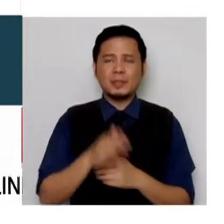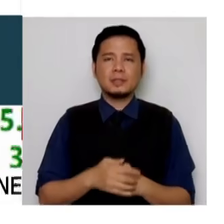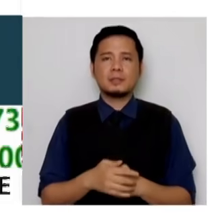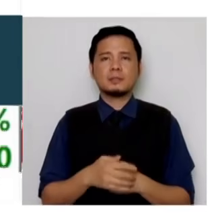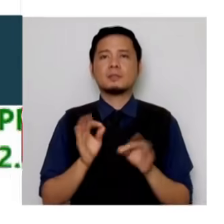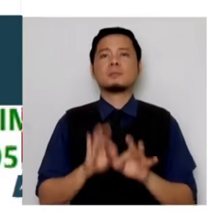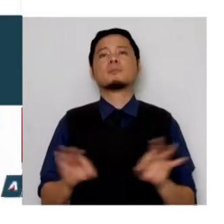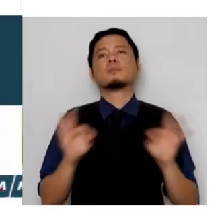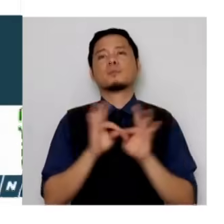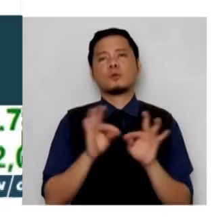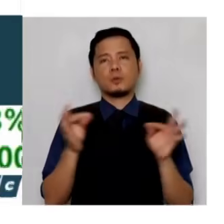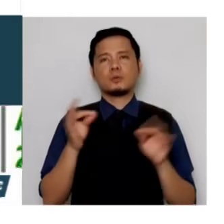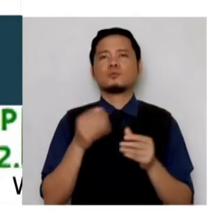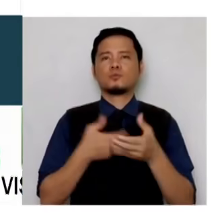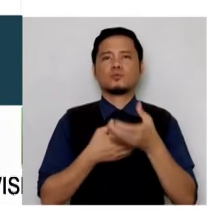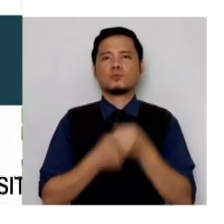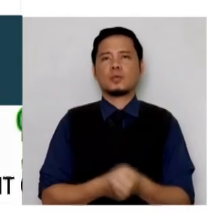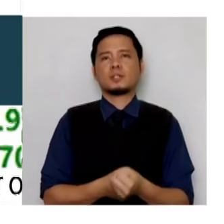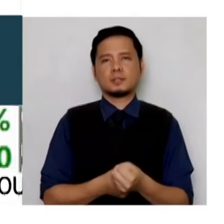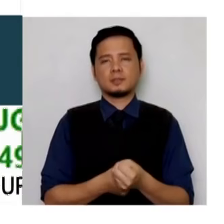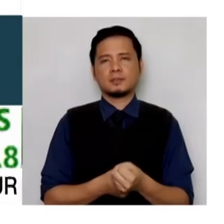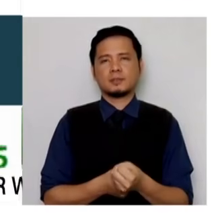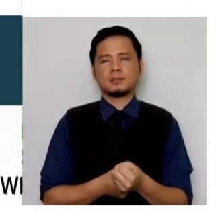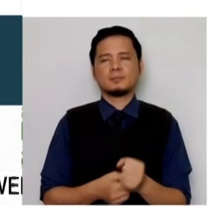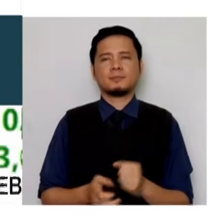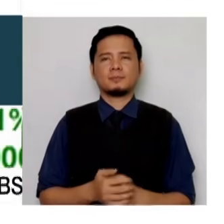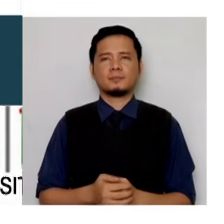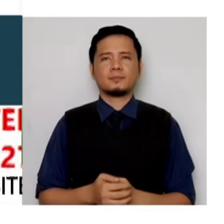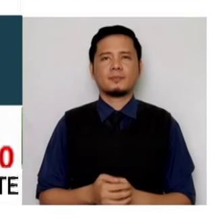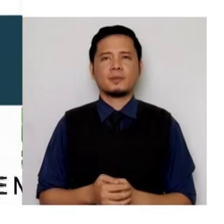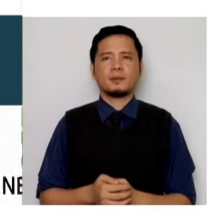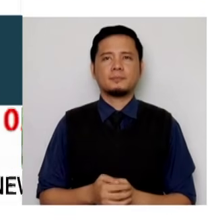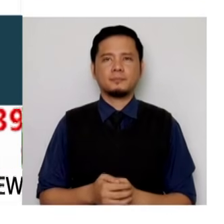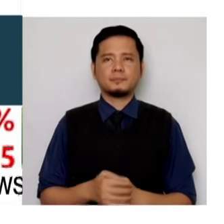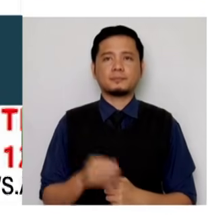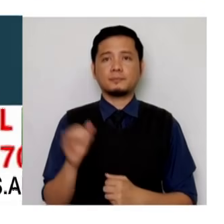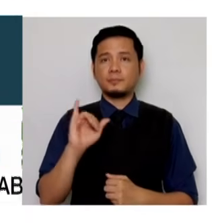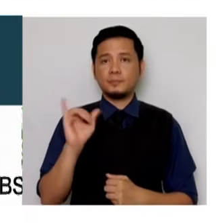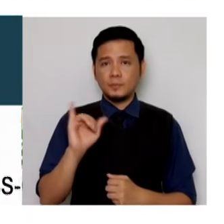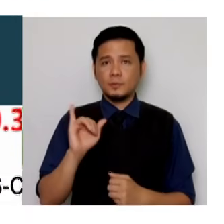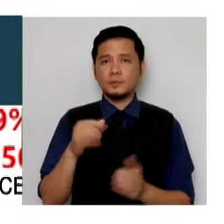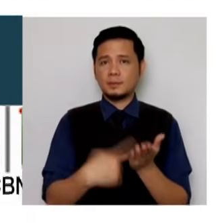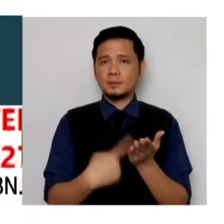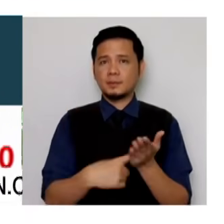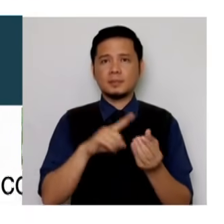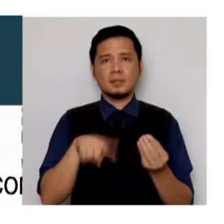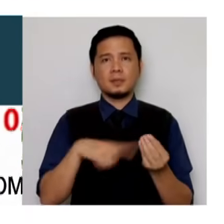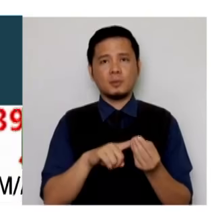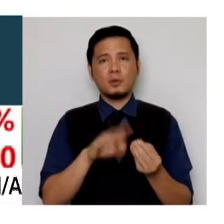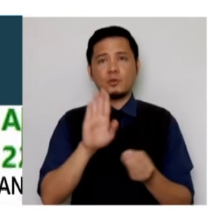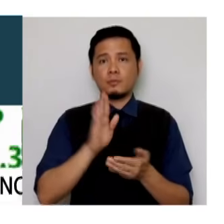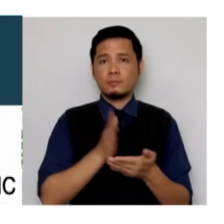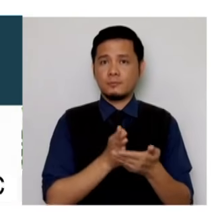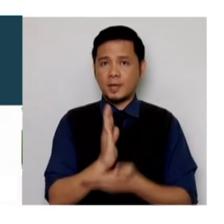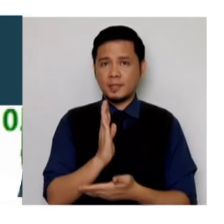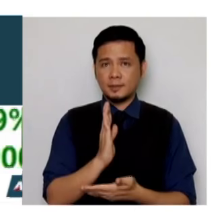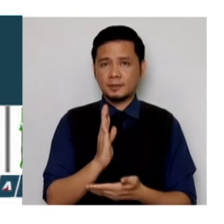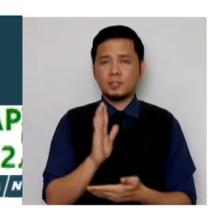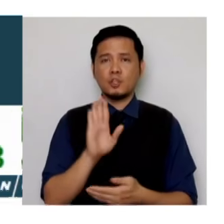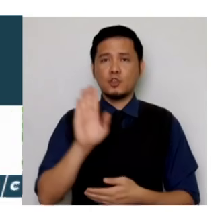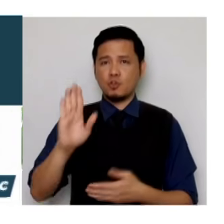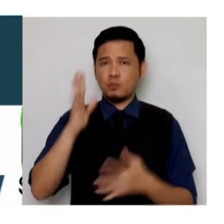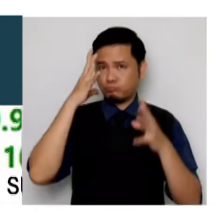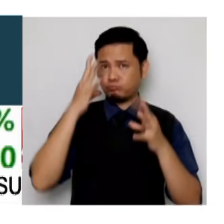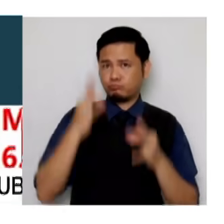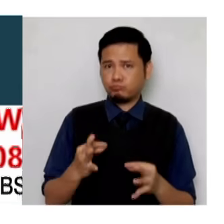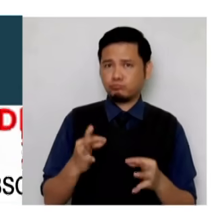It will just build distrust. But you know, part of that discussion, that discourse about, you know, your right to choose which